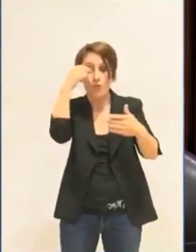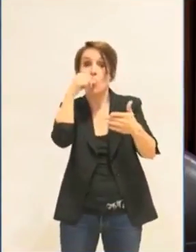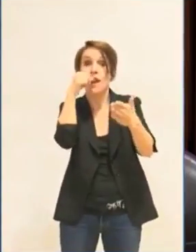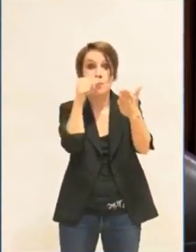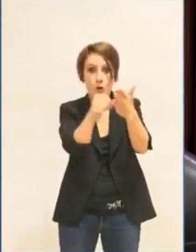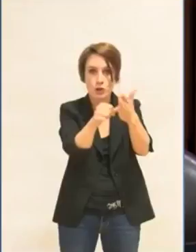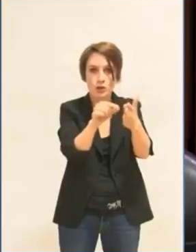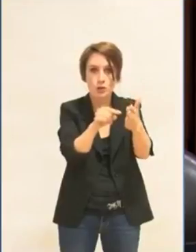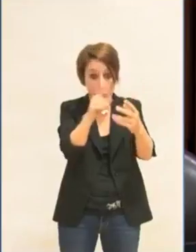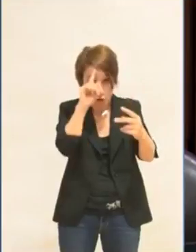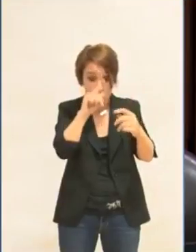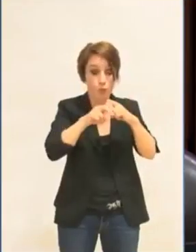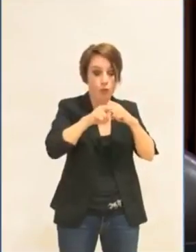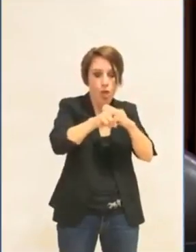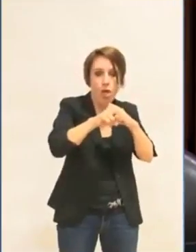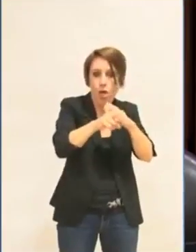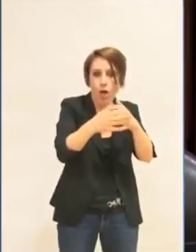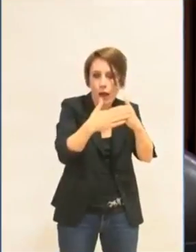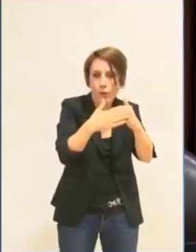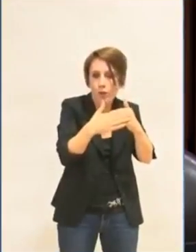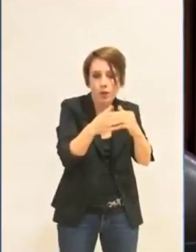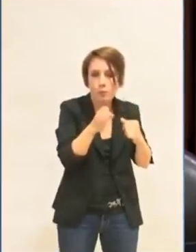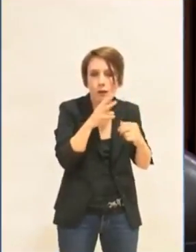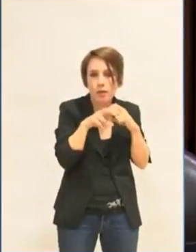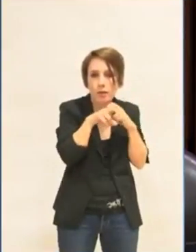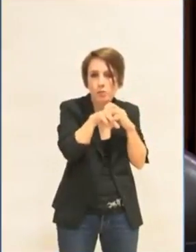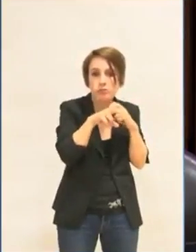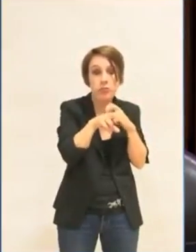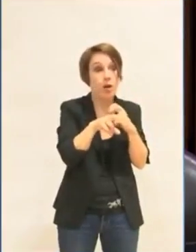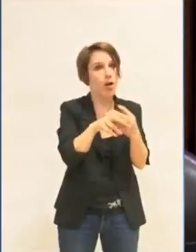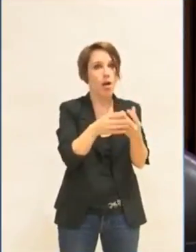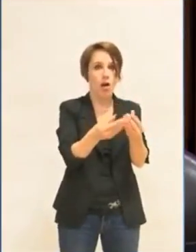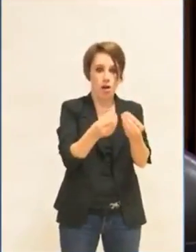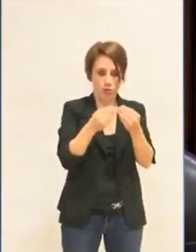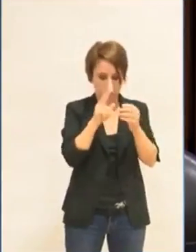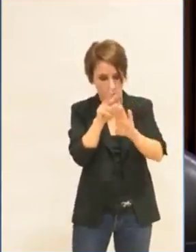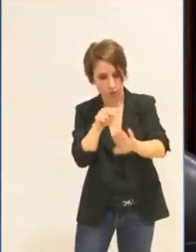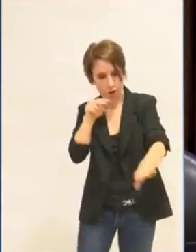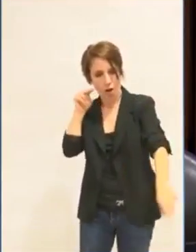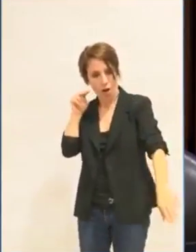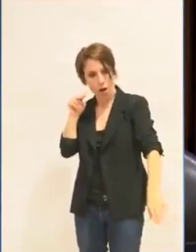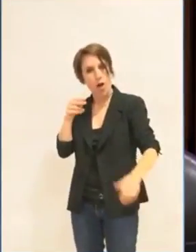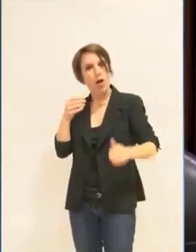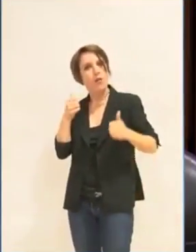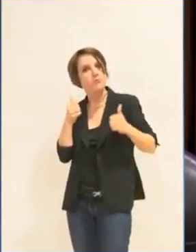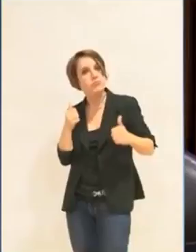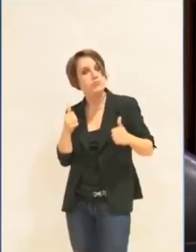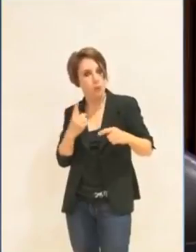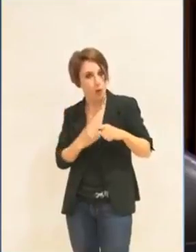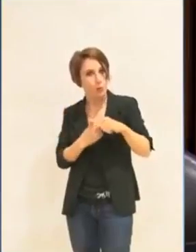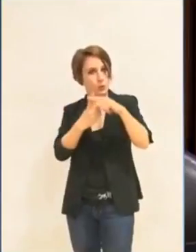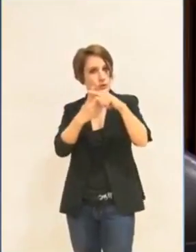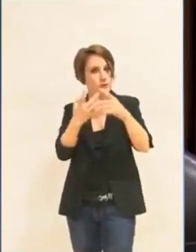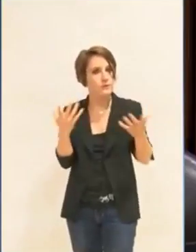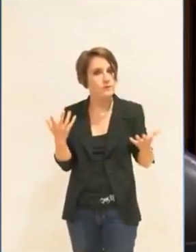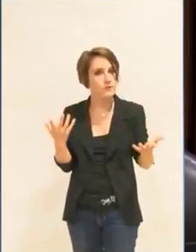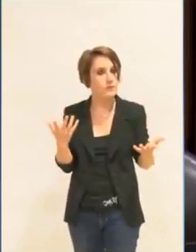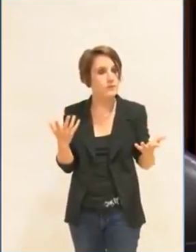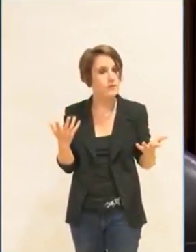aussi quelque chose qui doit collectivement nous permettre de dire aux habitants actuels du quartier et aux